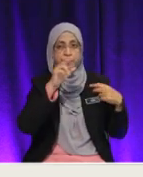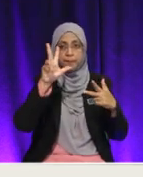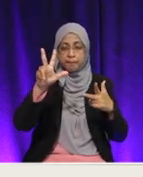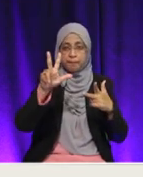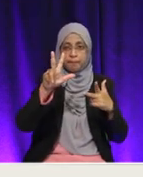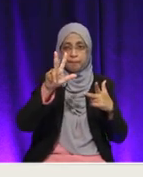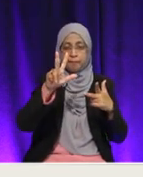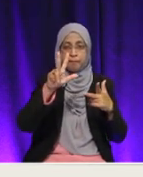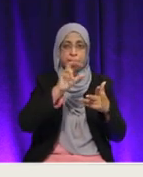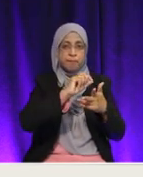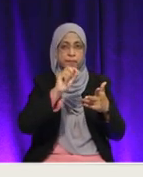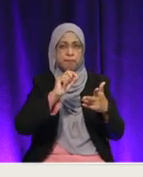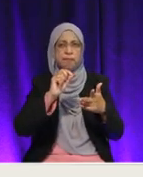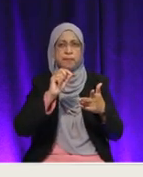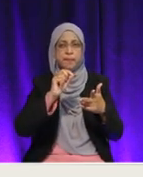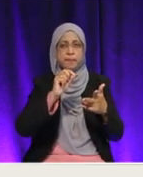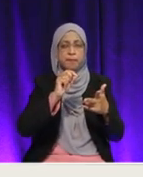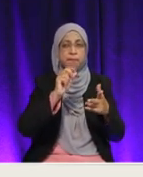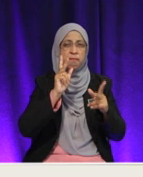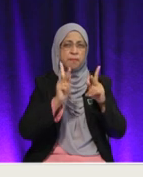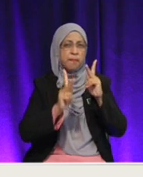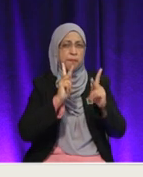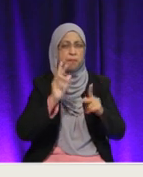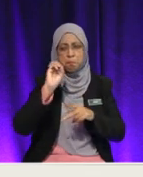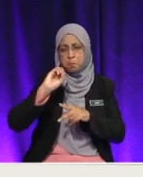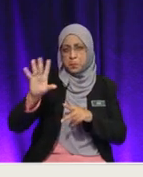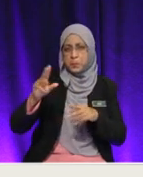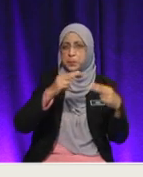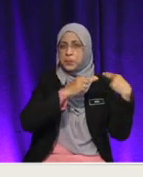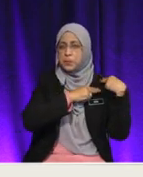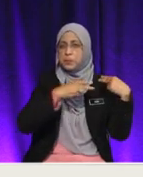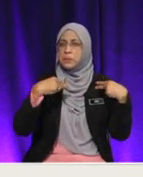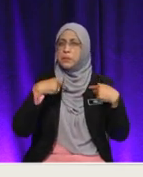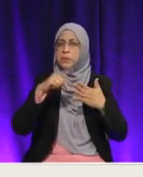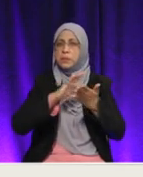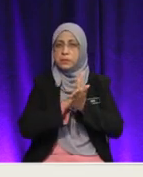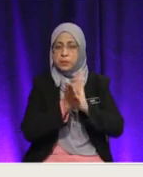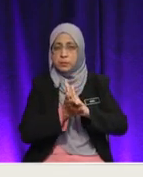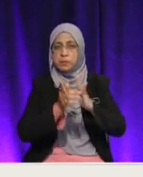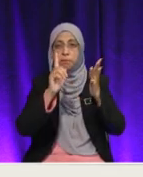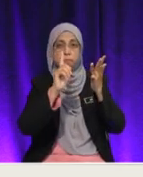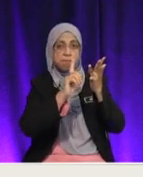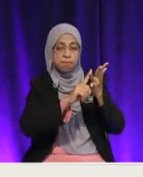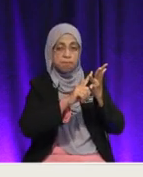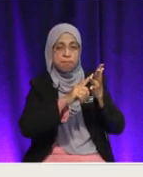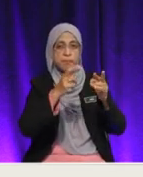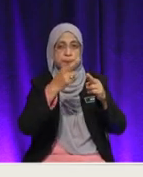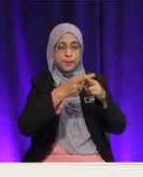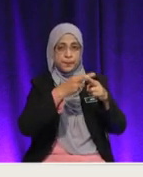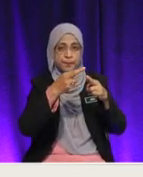mencerahkan kesan pengabaian hak dan tanggung jawab dan yang keempat pula merumuskan